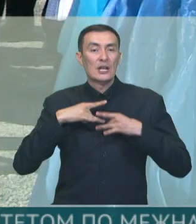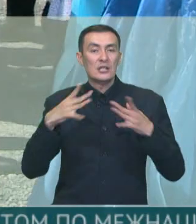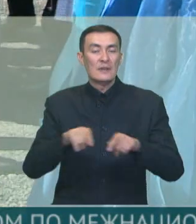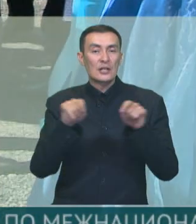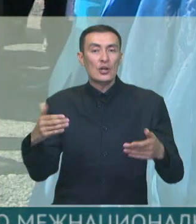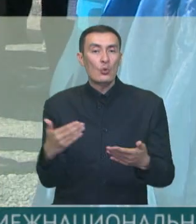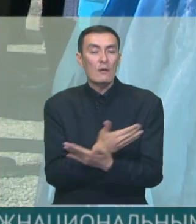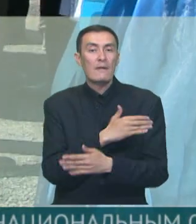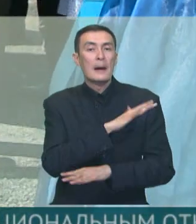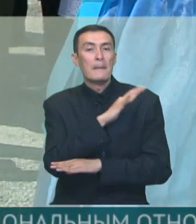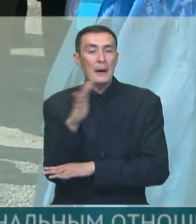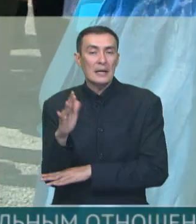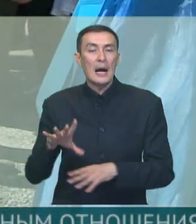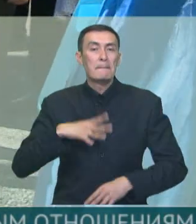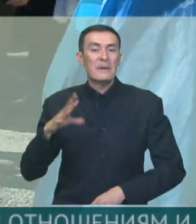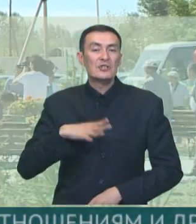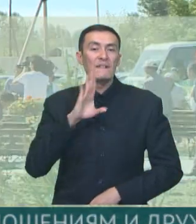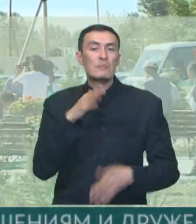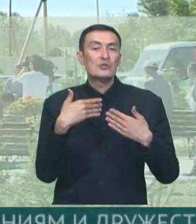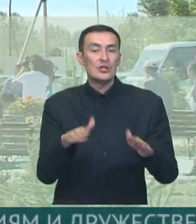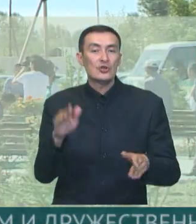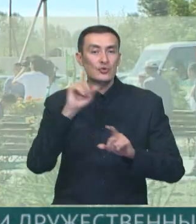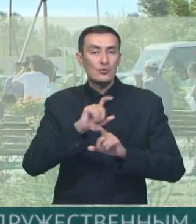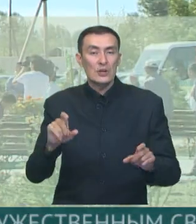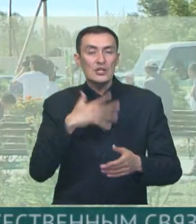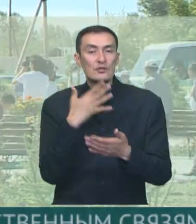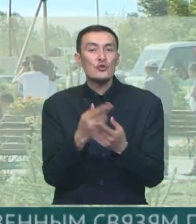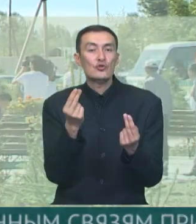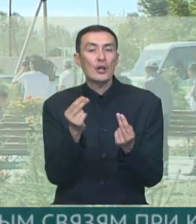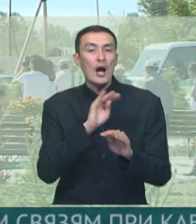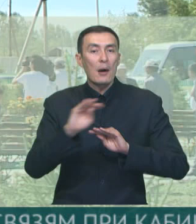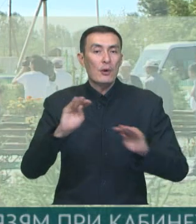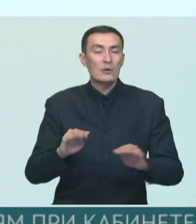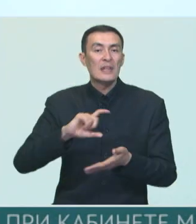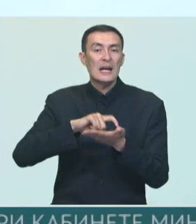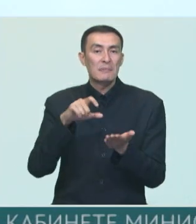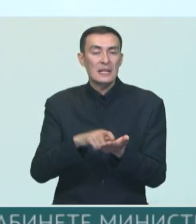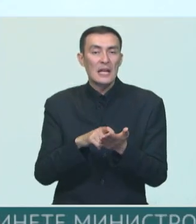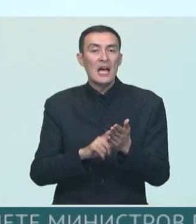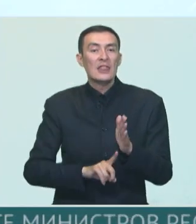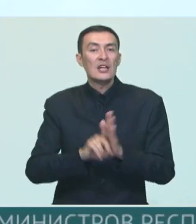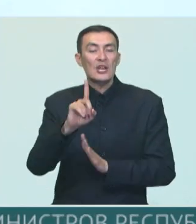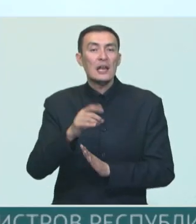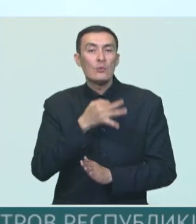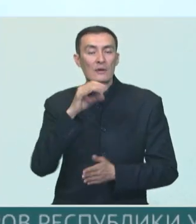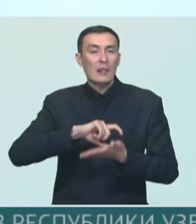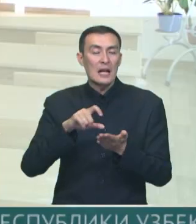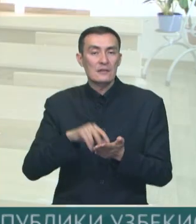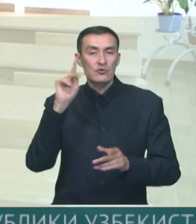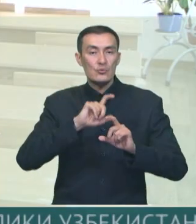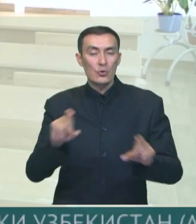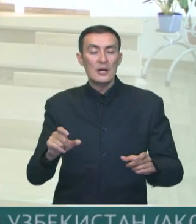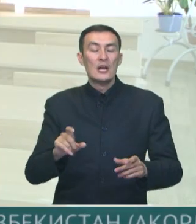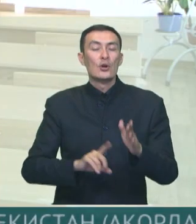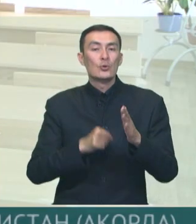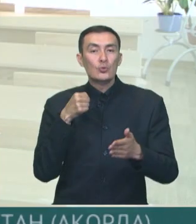открытие нового парка. А бывшая выпускница местной школы за свой счет оборудовала один из кабинетов начальных классов местной школы. Всего